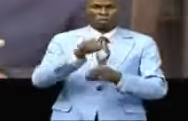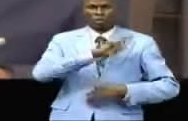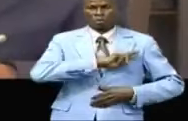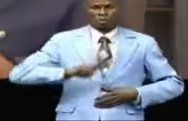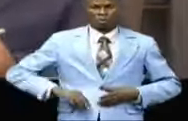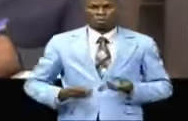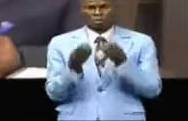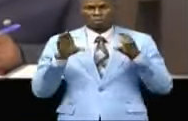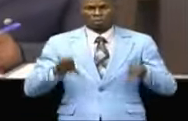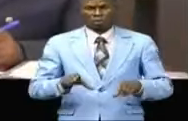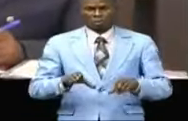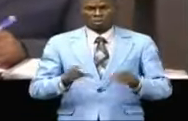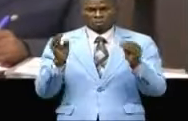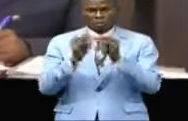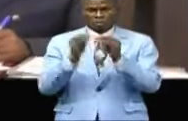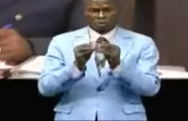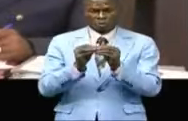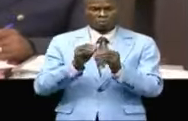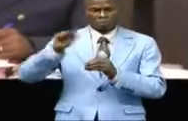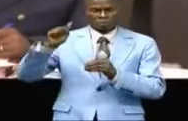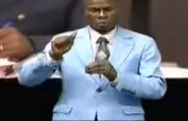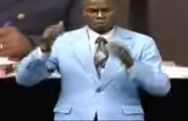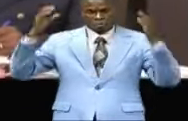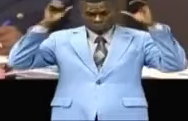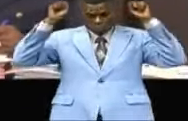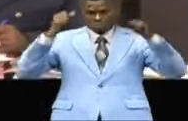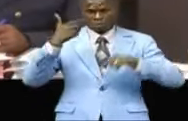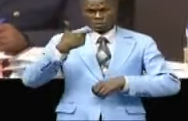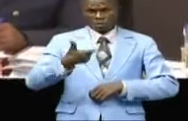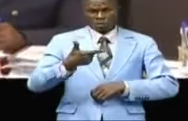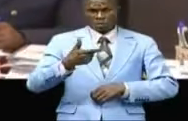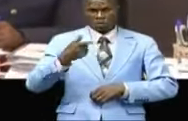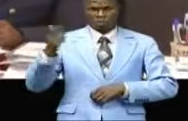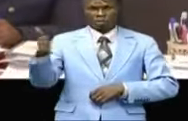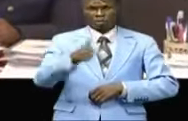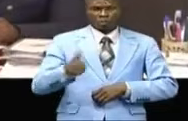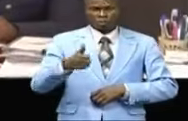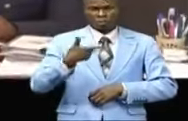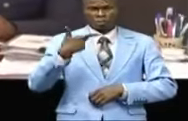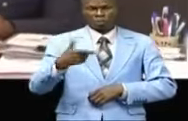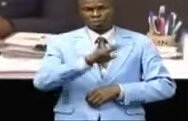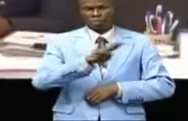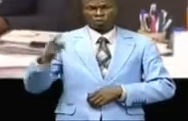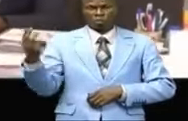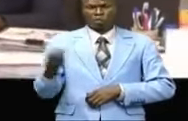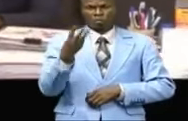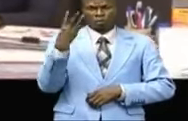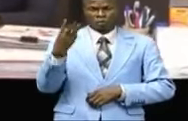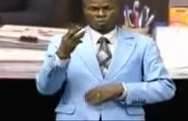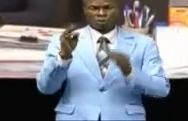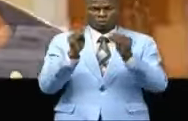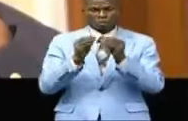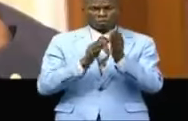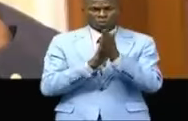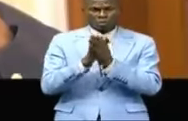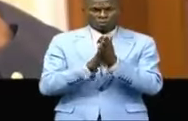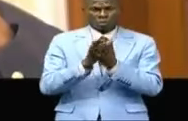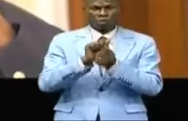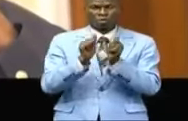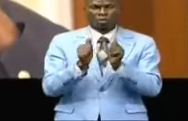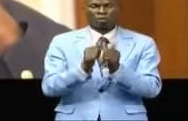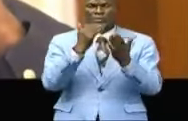Congo qui s'est réuni sous sa présidence le mardi 21 février 2023. Cette réunion portait sur le